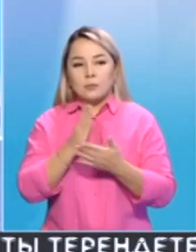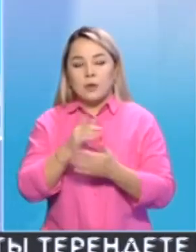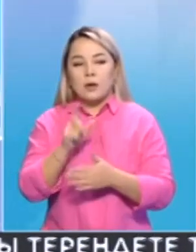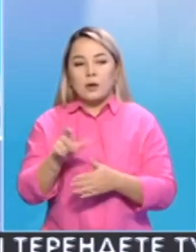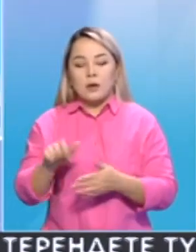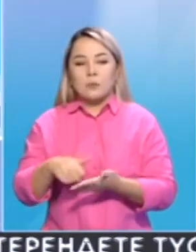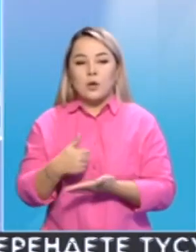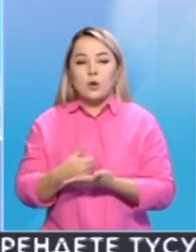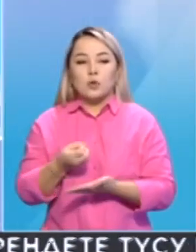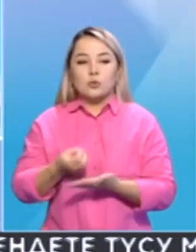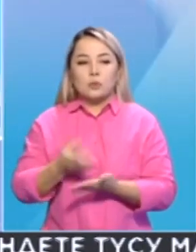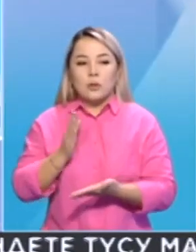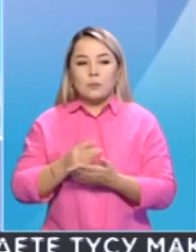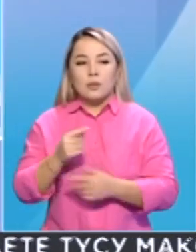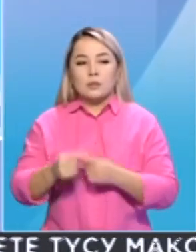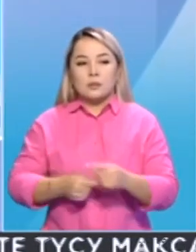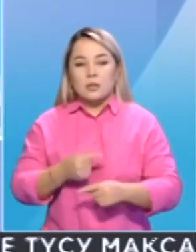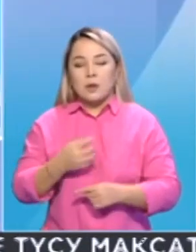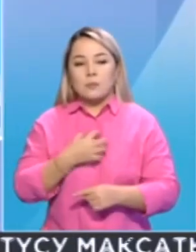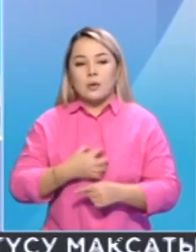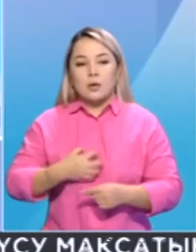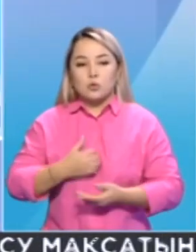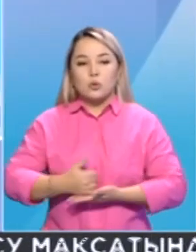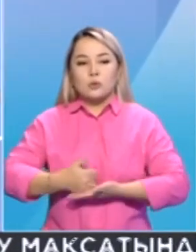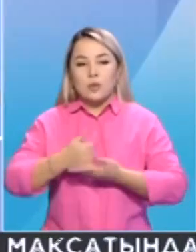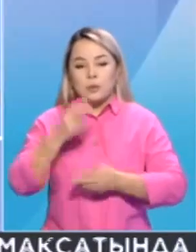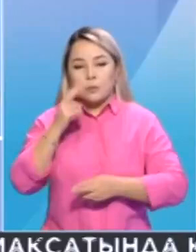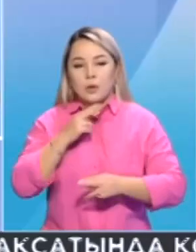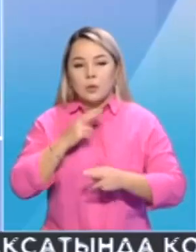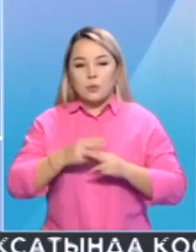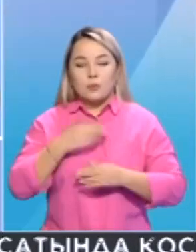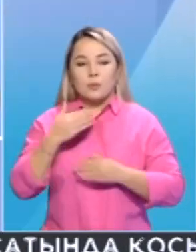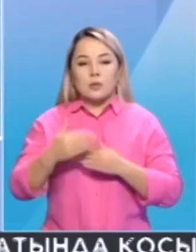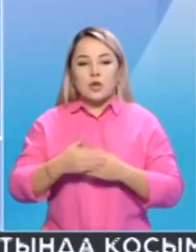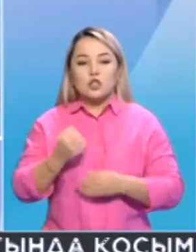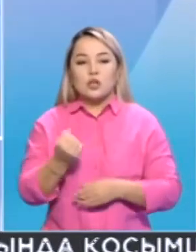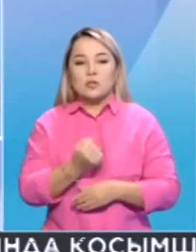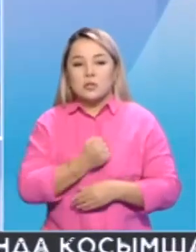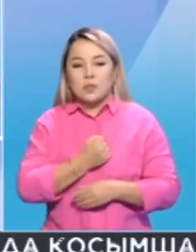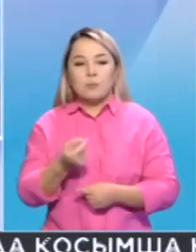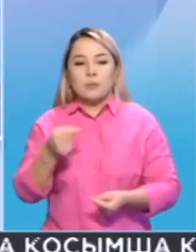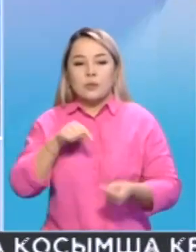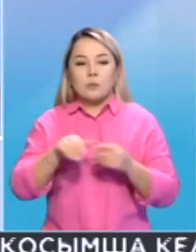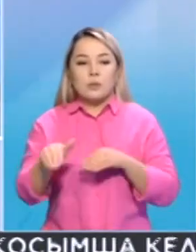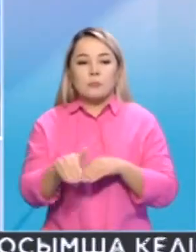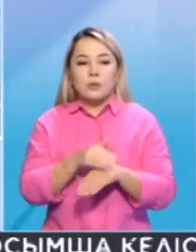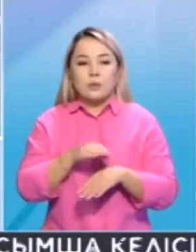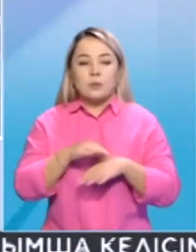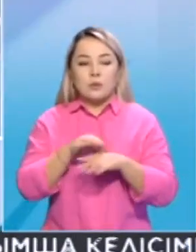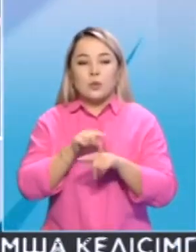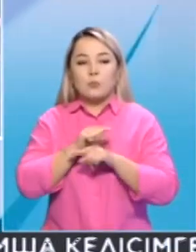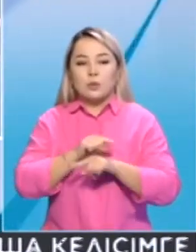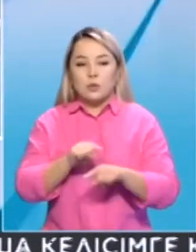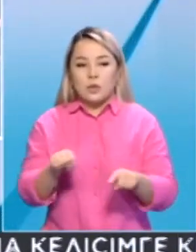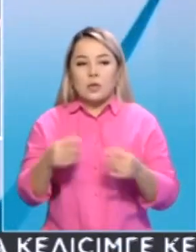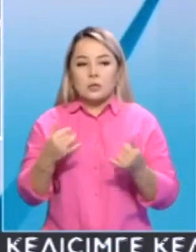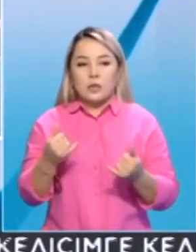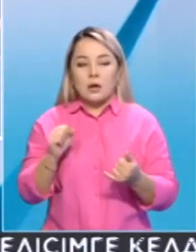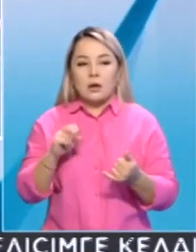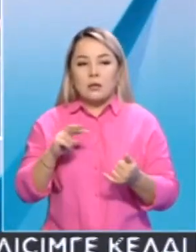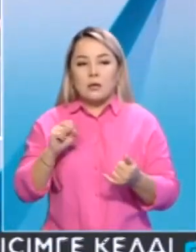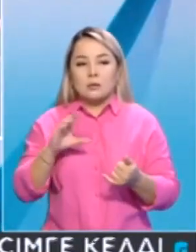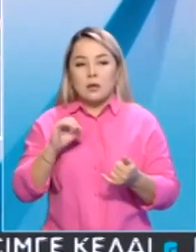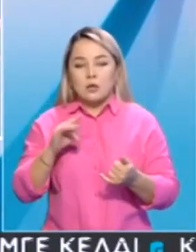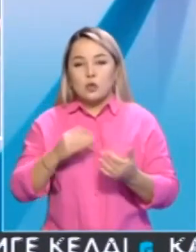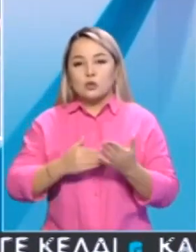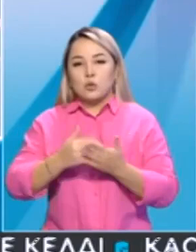Адамзаттың басты құндылықтарын атады. Оның негізгі ұстанымы бауырмал болу, жанашыр әрі бір-біріне мейірім болуға үндеді. Ал Әл-Азхардың